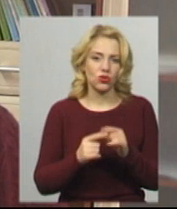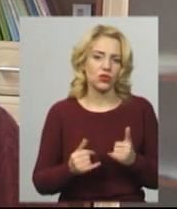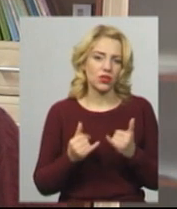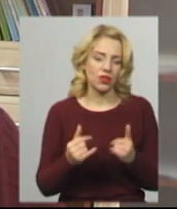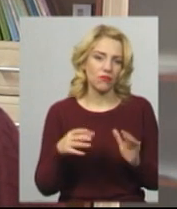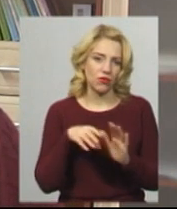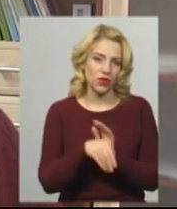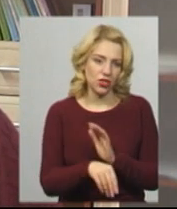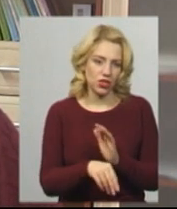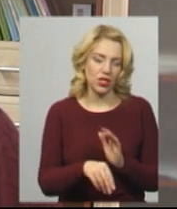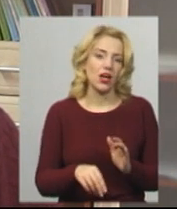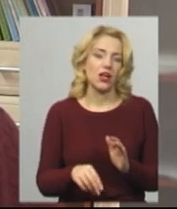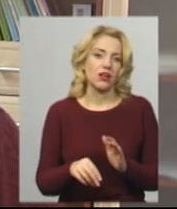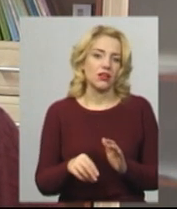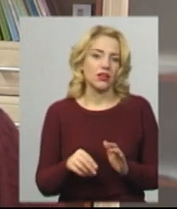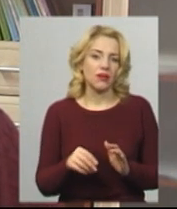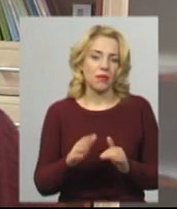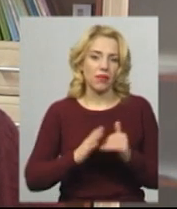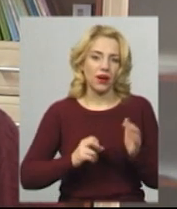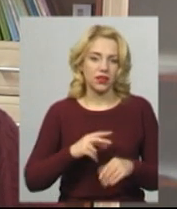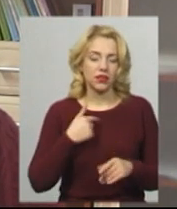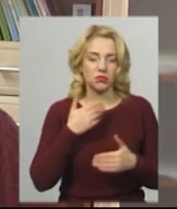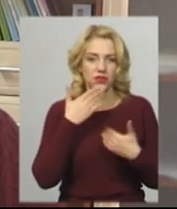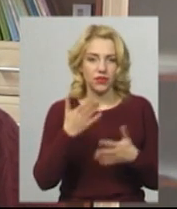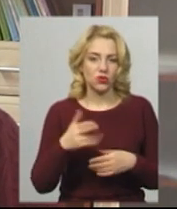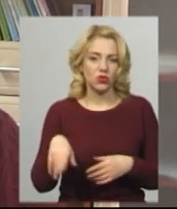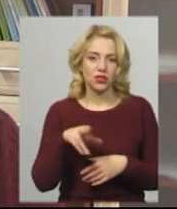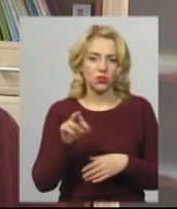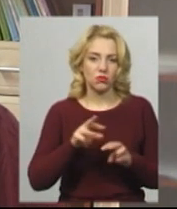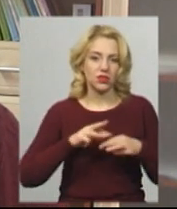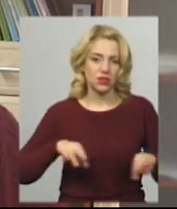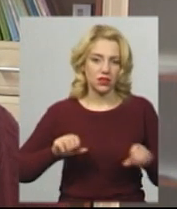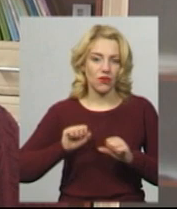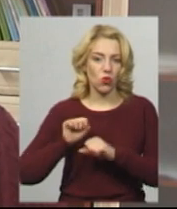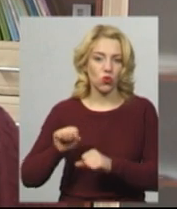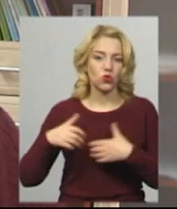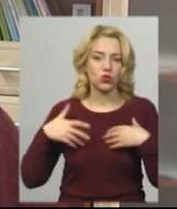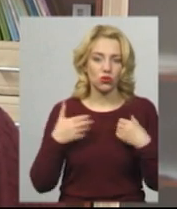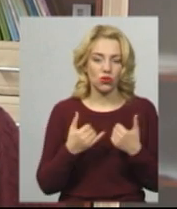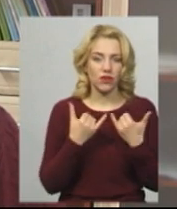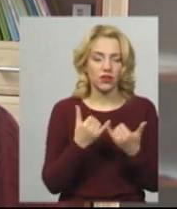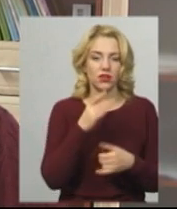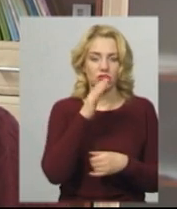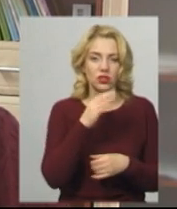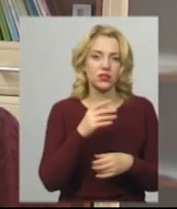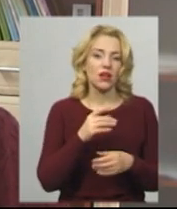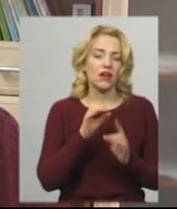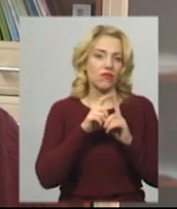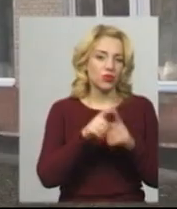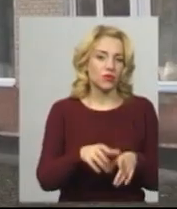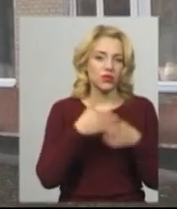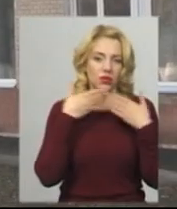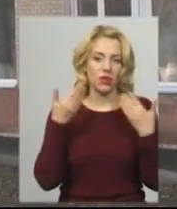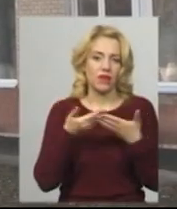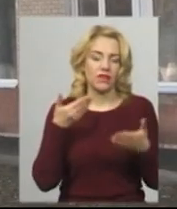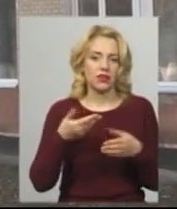практики. Ми звернулися в вересні місяці до Міністерства охорони здоров'я. На даний час відповіді немає від